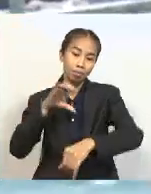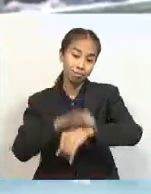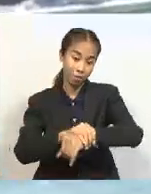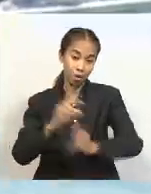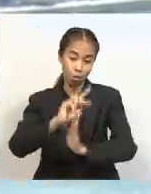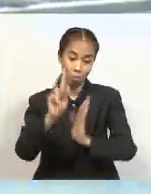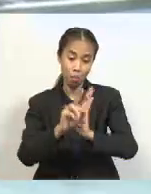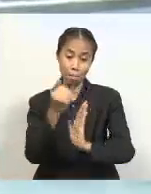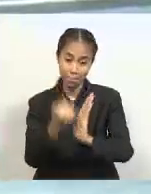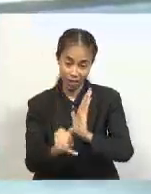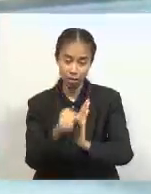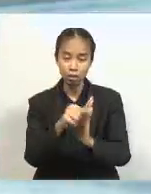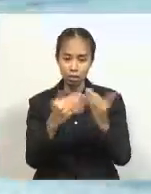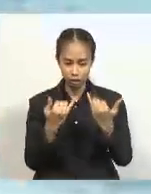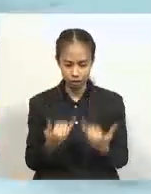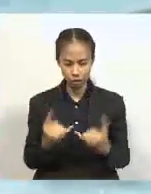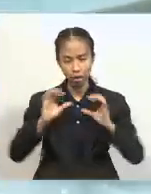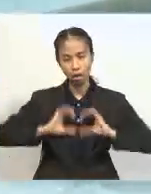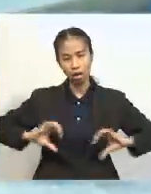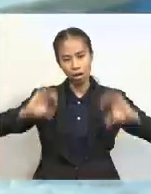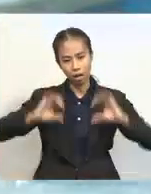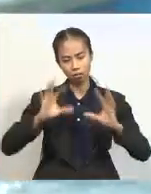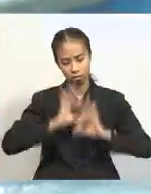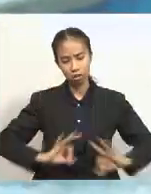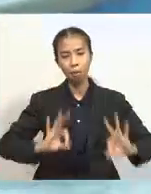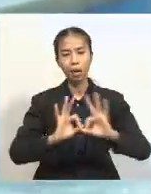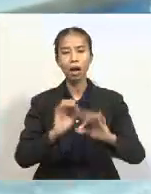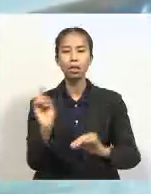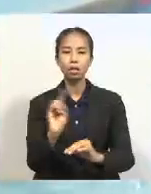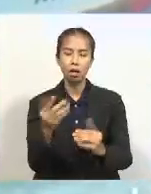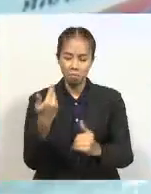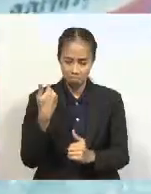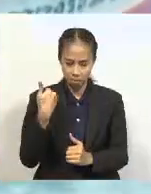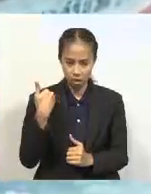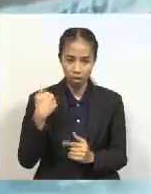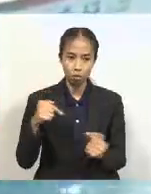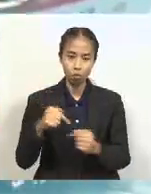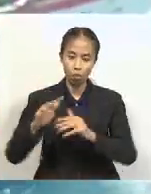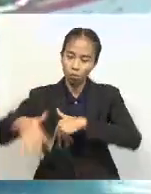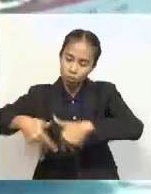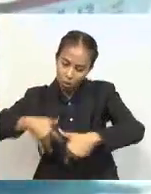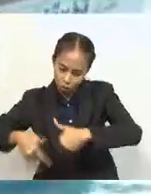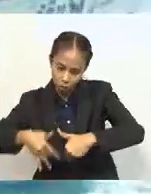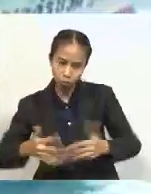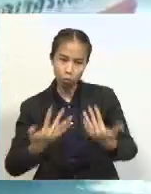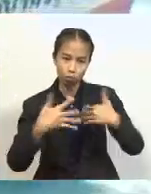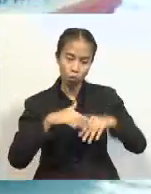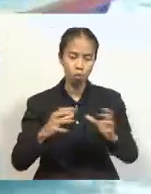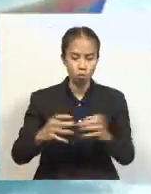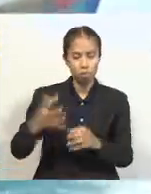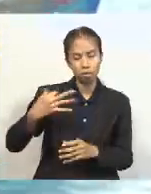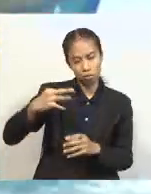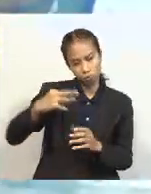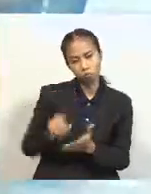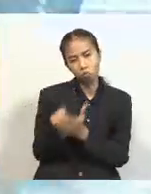างนี้ในฐานะที่เป็นหน่วยงานของภาครัฐจำเป็นอย่างยิ่งที่จะต้องมีในส่วนของภาคพลเรือนกับประชาชนอาสาสมัครร่